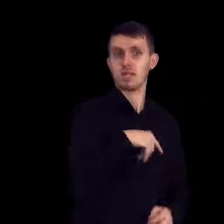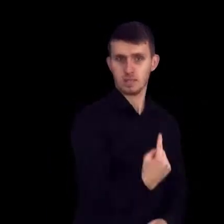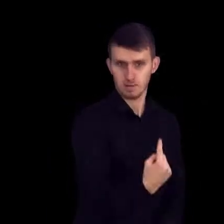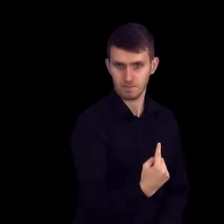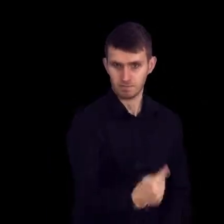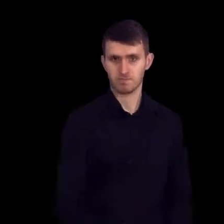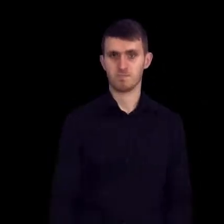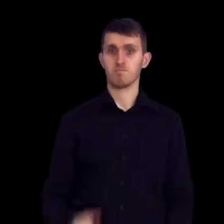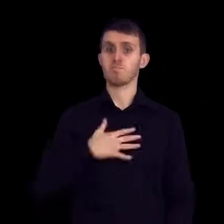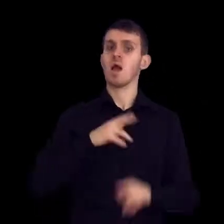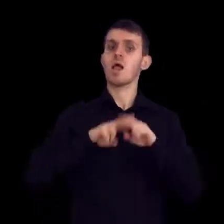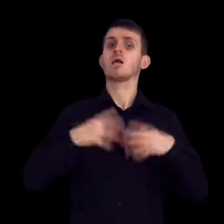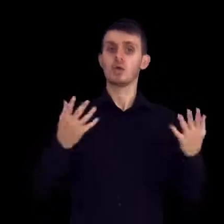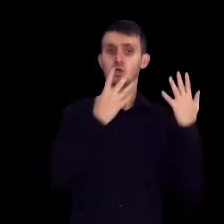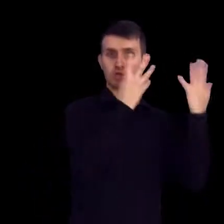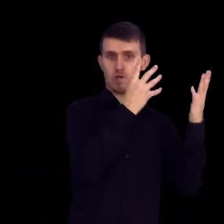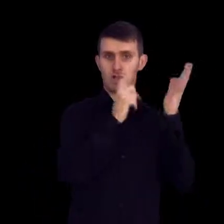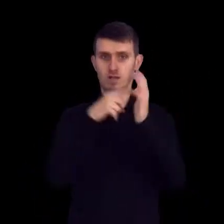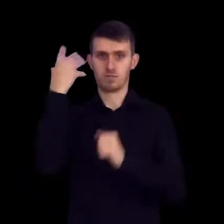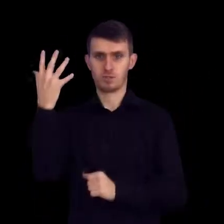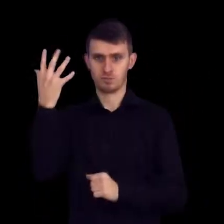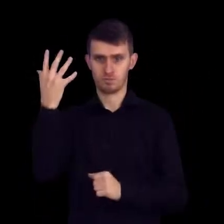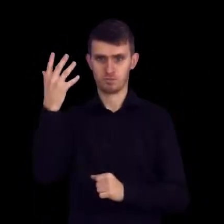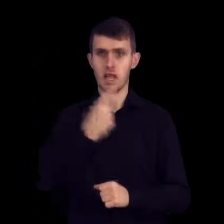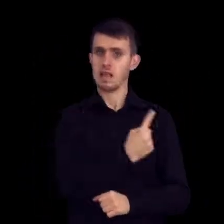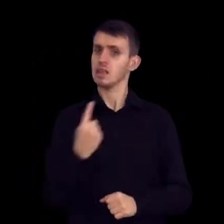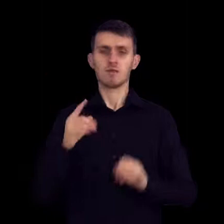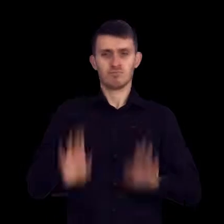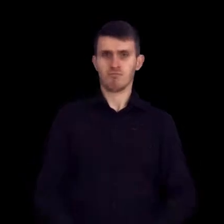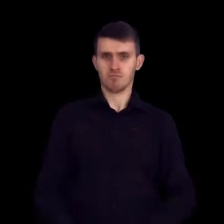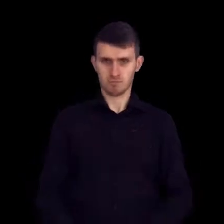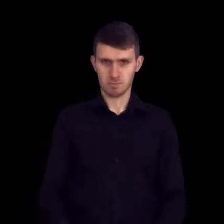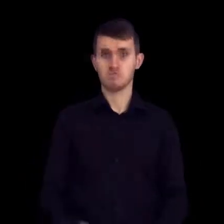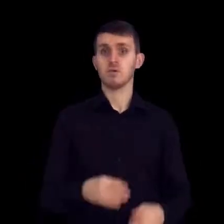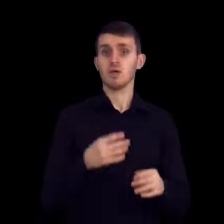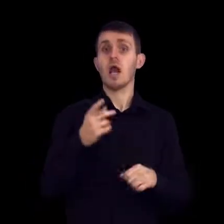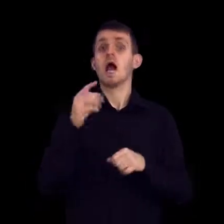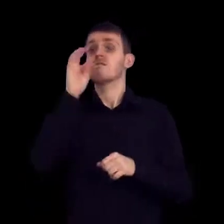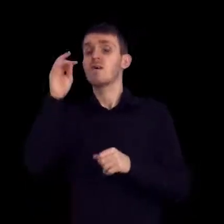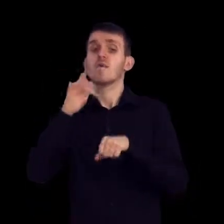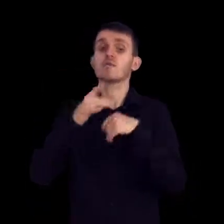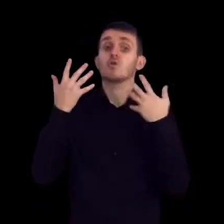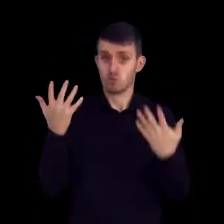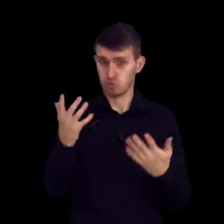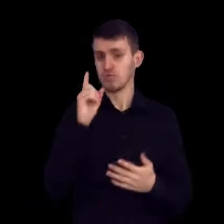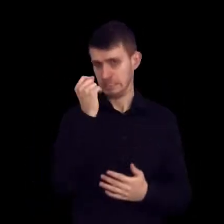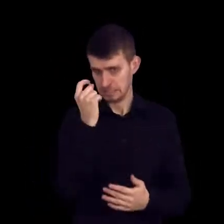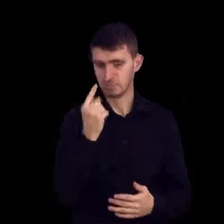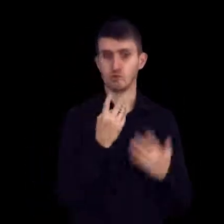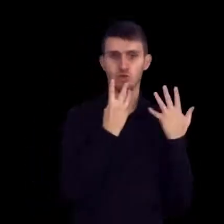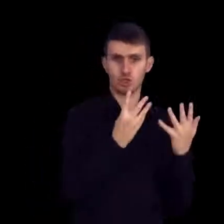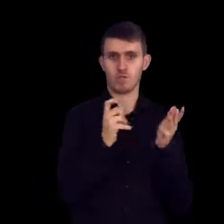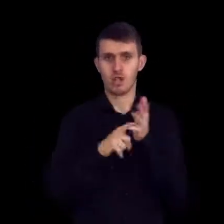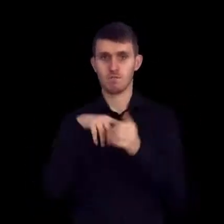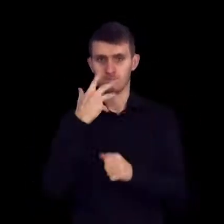5/5 równa się 1 czyli zostało nam dziewięć razy 5 dodać 32 stopnie Fahrenheita